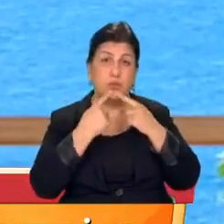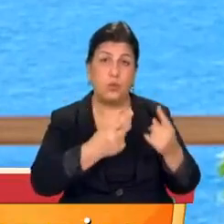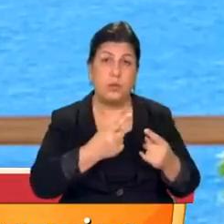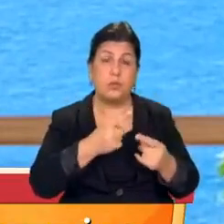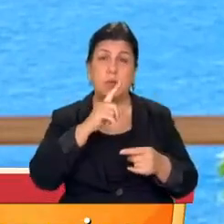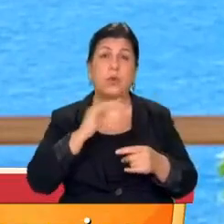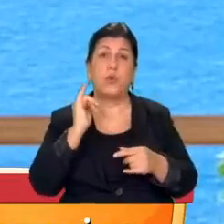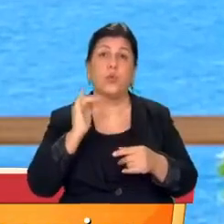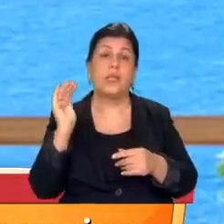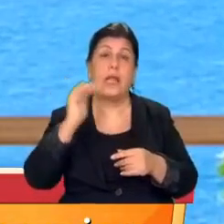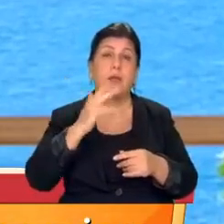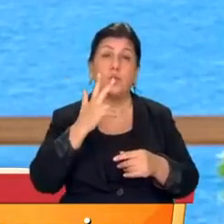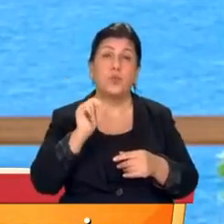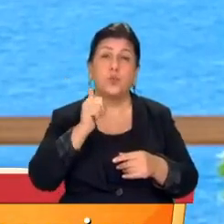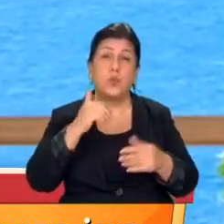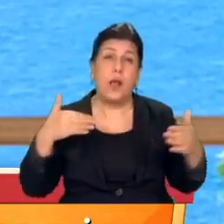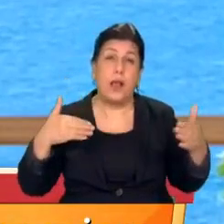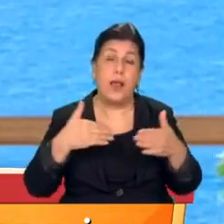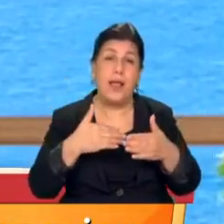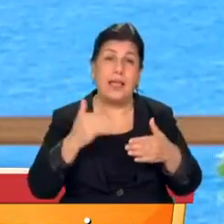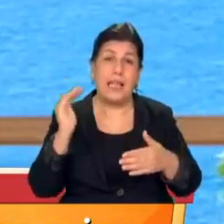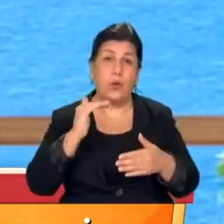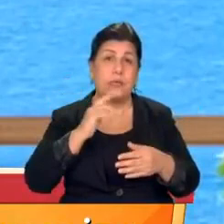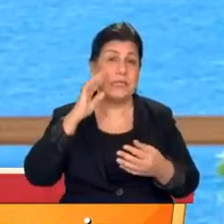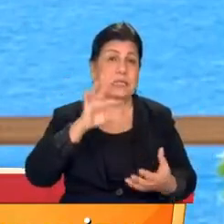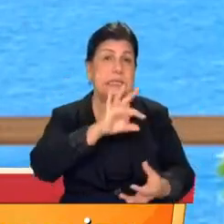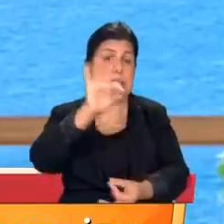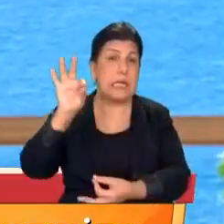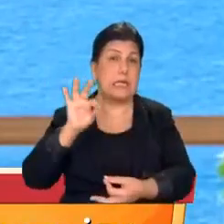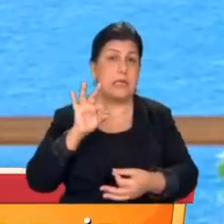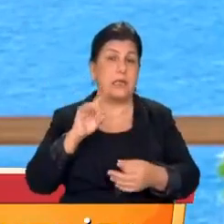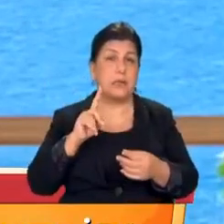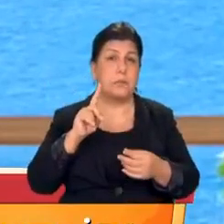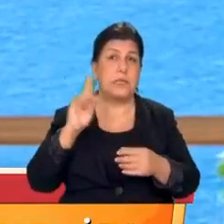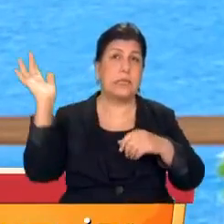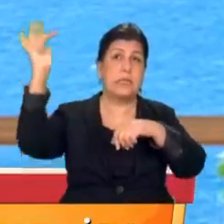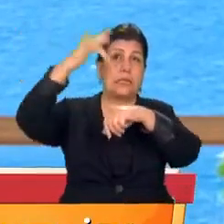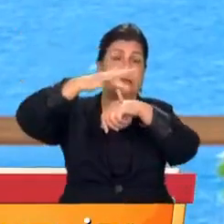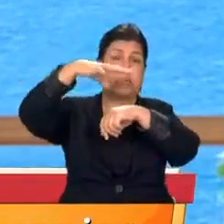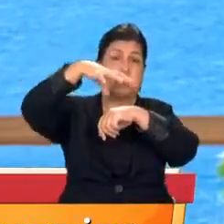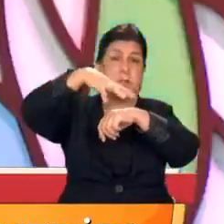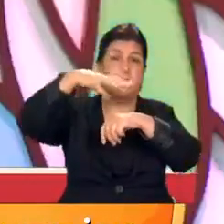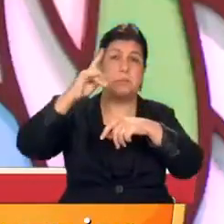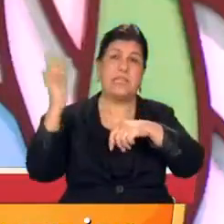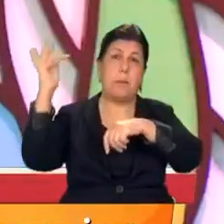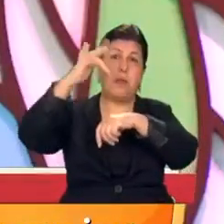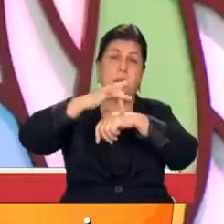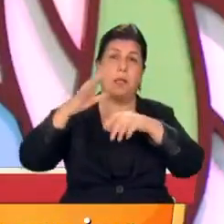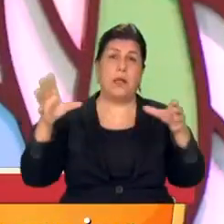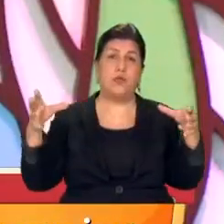o azabın gelmesini 3 gün kala İnsanlar bir tepede toplandılar